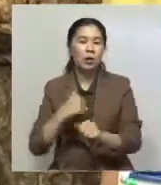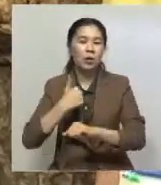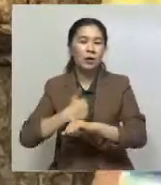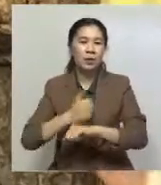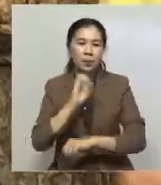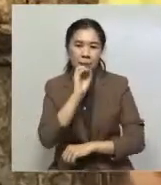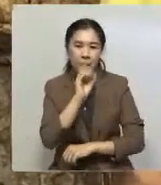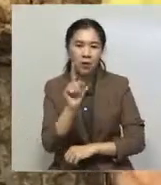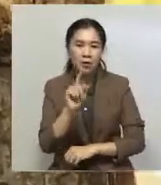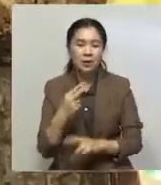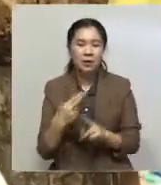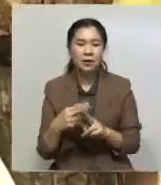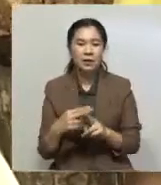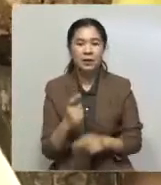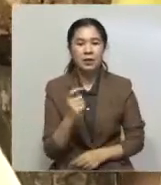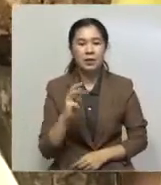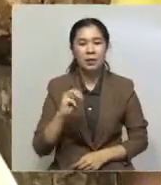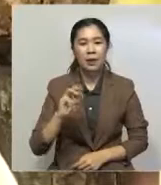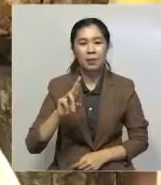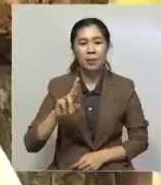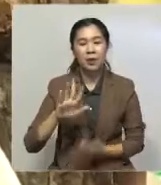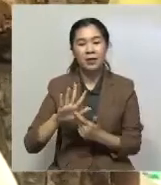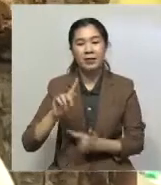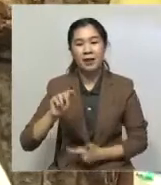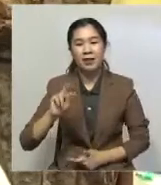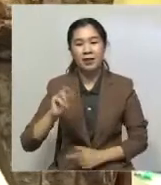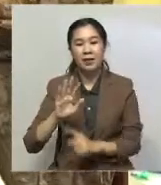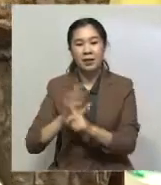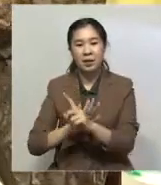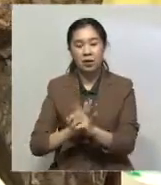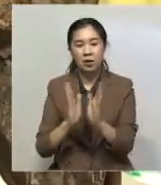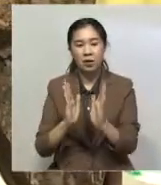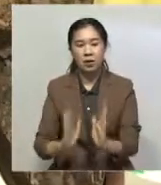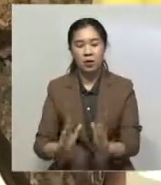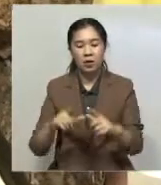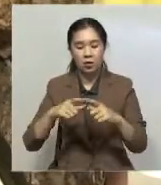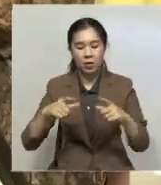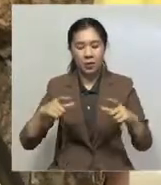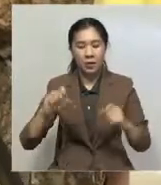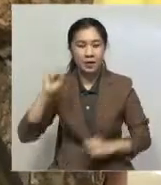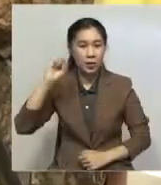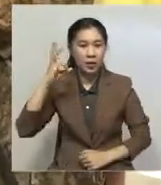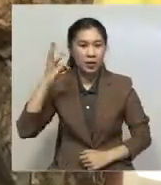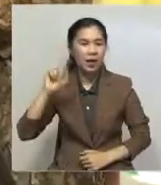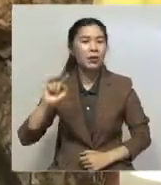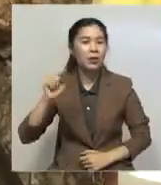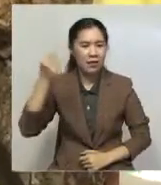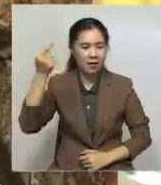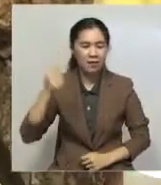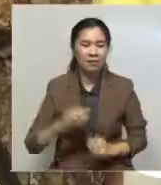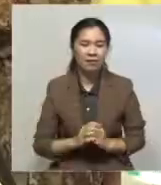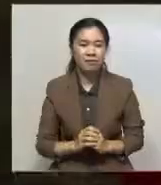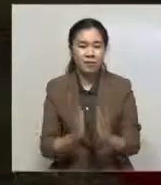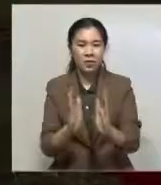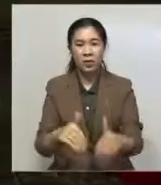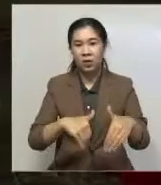ารักษ์นะคะนางสาวอมรรัตน์กล่ำพบบอกว่าก็จะให้สิทธิประชาชนที่ถือบัตรสวัสดิการแห่งรัฐเป็นกลุ่มแรกก่อนค่ะประ